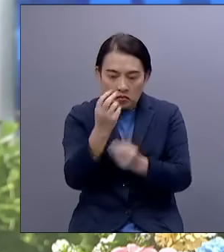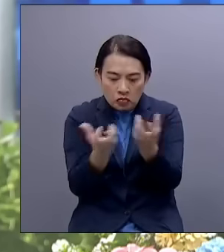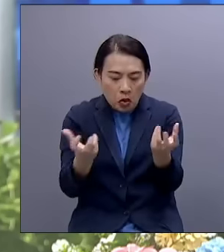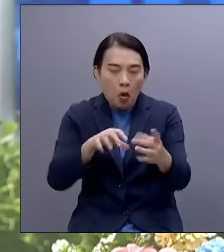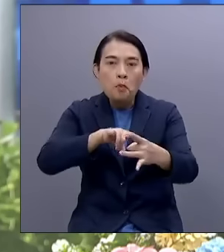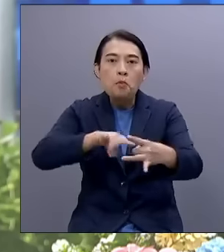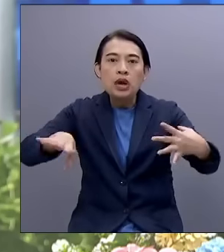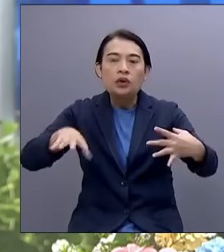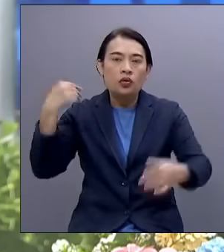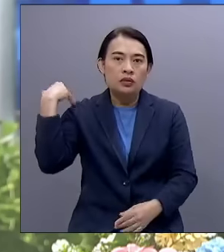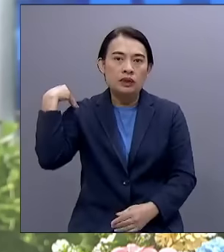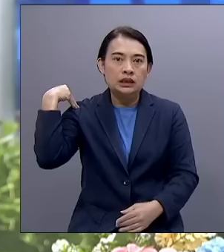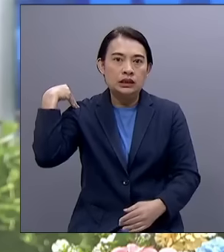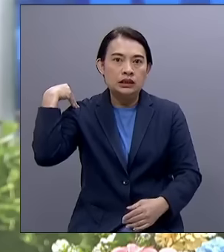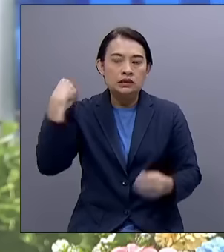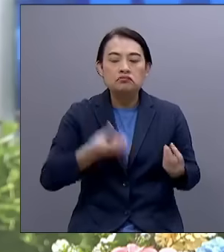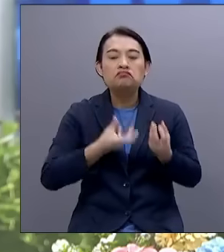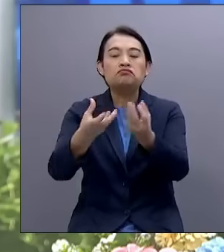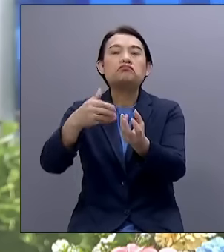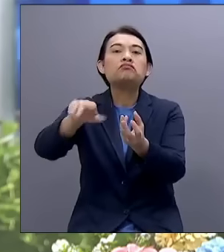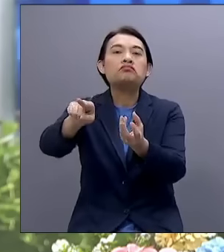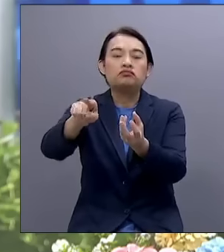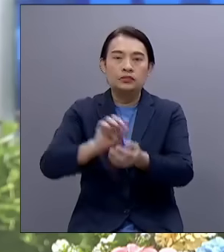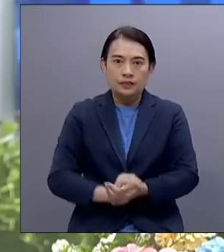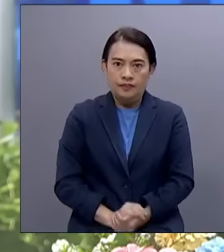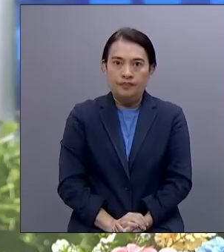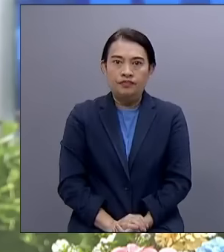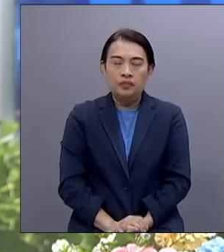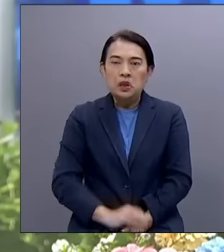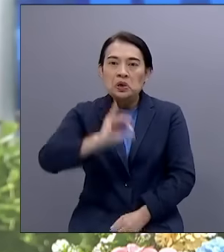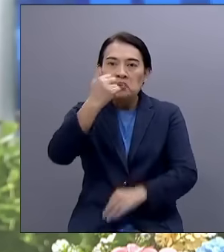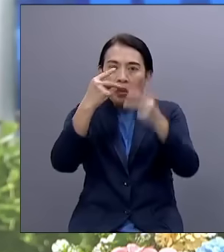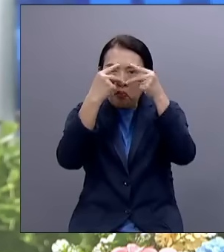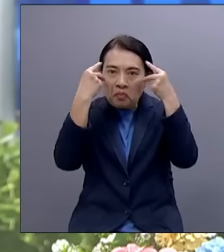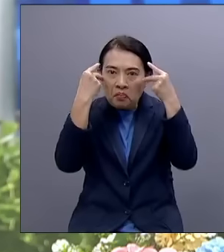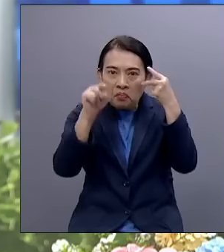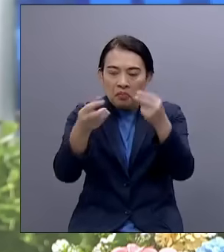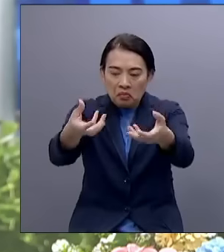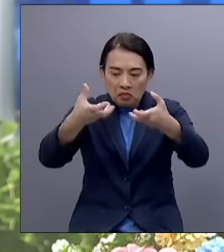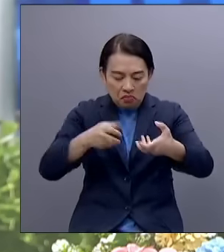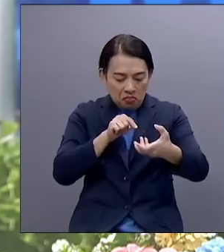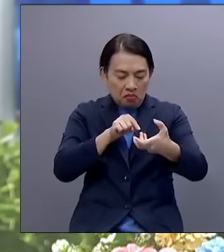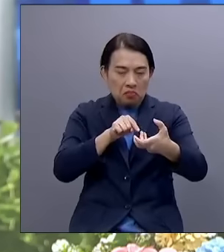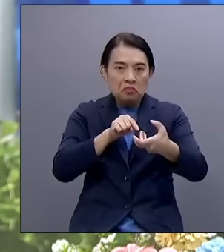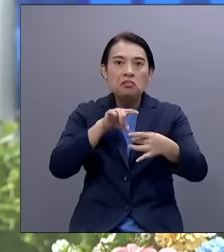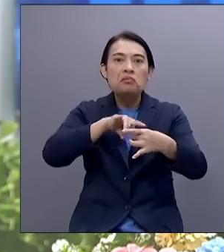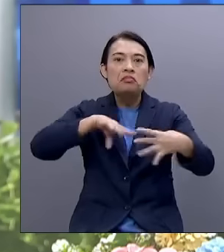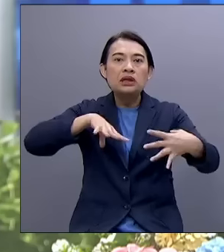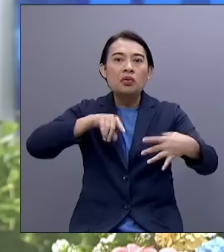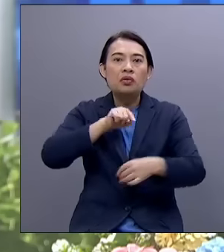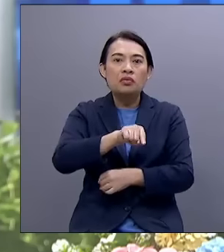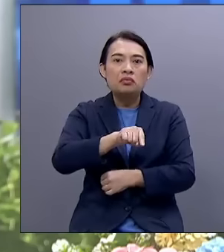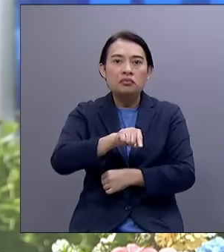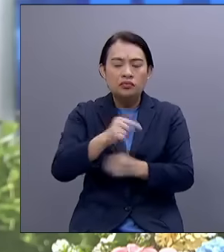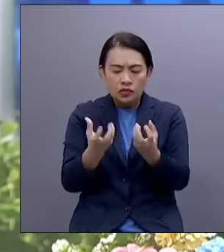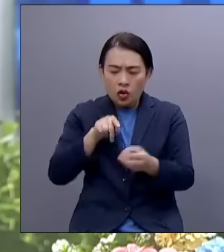ปกแบบนี้อ่ะก็สามารถตีคืนกันได้หรือหลายๆคนอาจจะโดนมิจฉาชีพนะครับของไม่ตรงกับทุกอย่างเลยนะครับไม่ใช่แค่ไม่ตรงปกแต่ว่ามัน